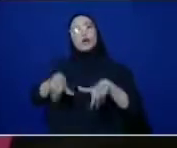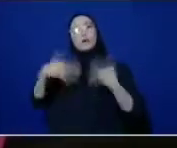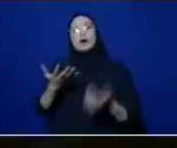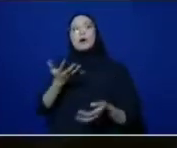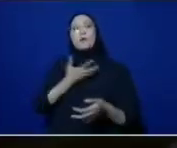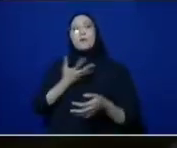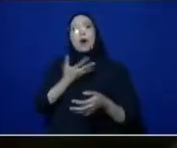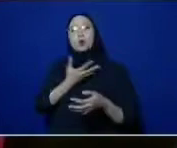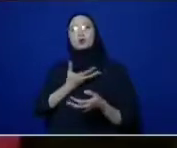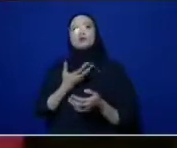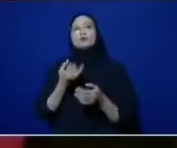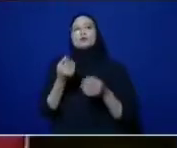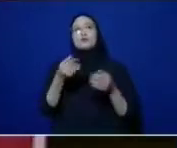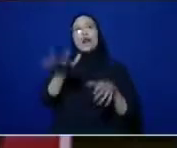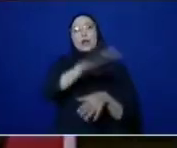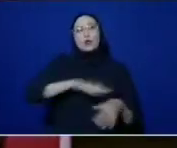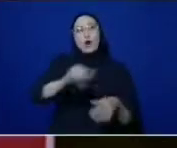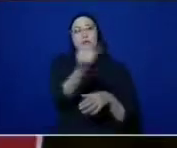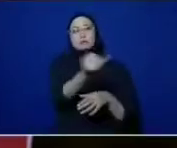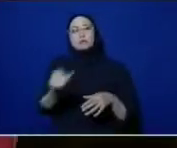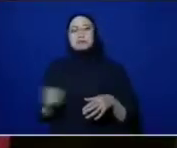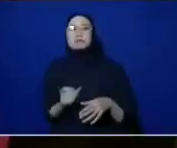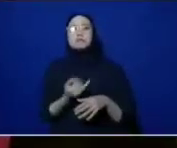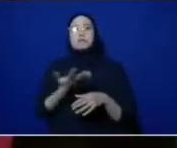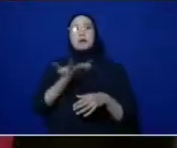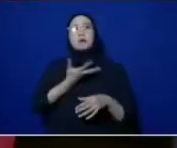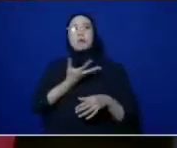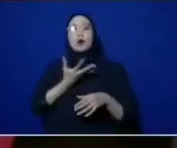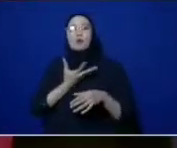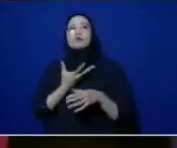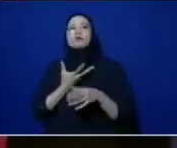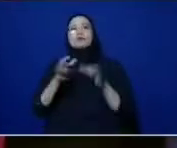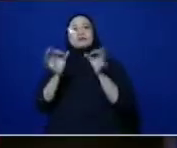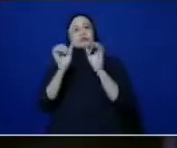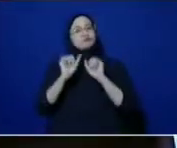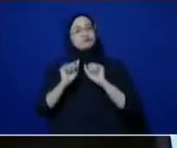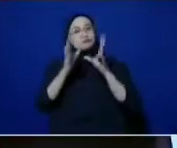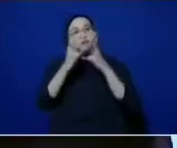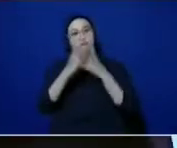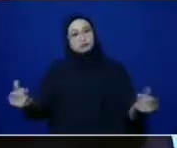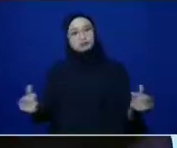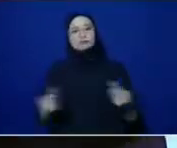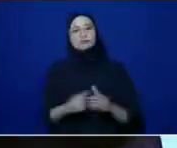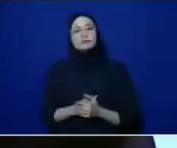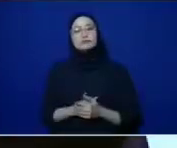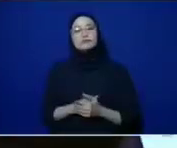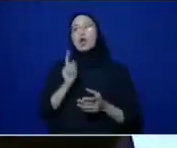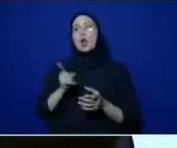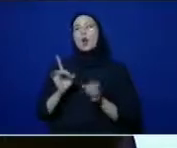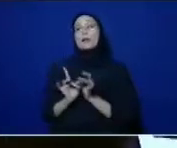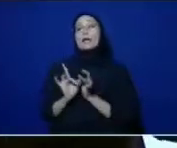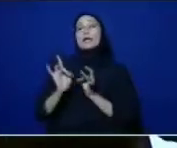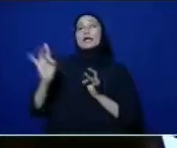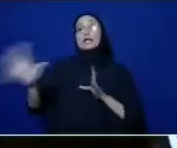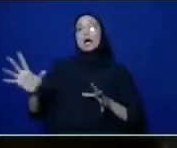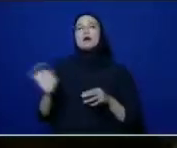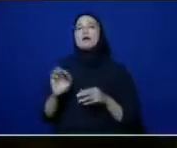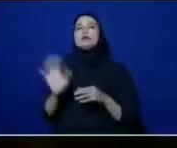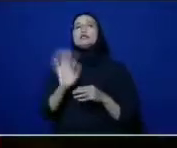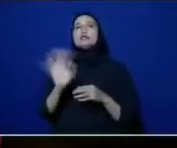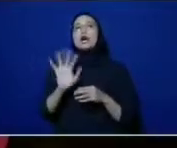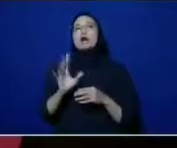Pak? Baik. Ya, jadi begini ya. Kalau kita berbeda jangan kita dibikin diadu-adu terus, benar